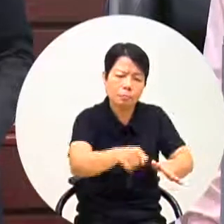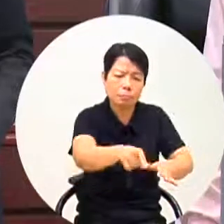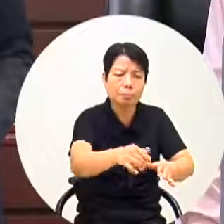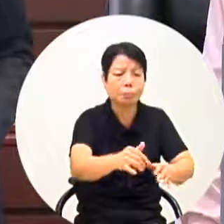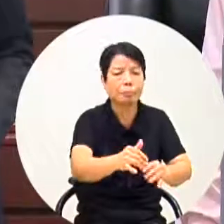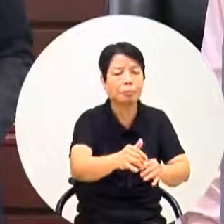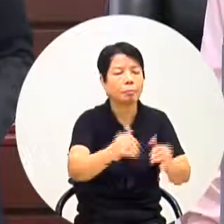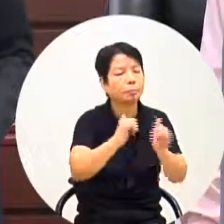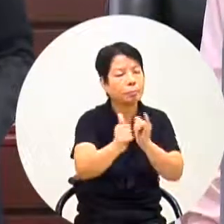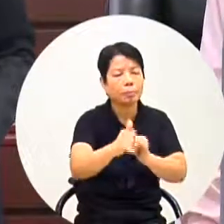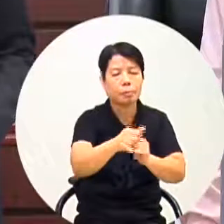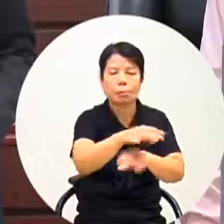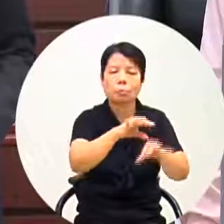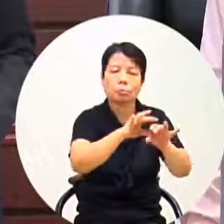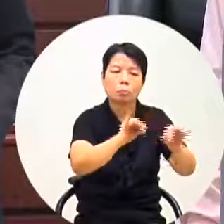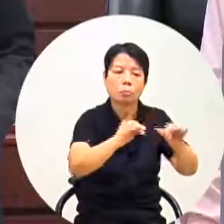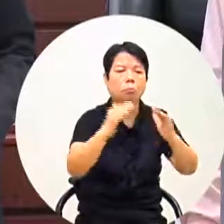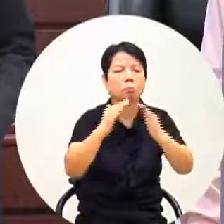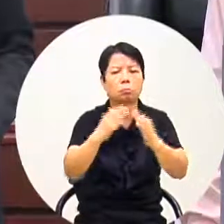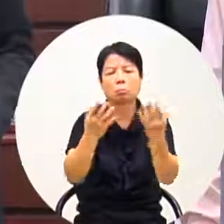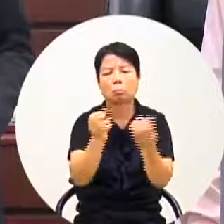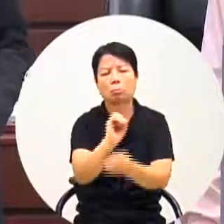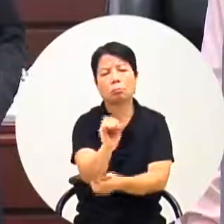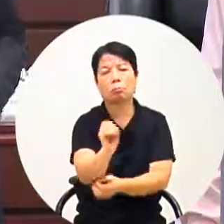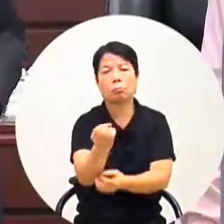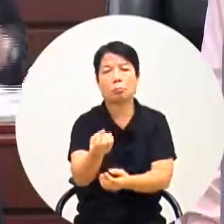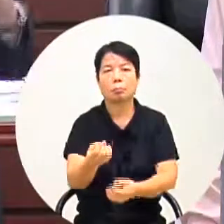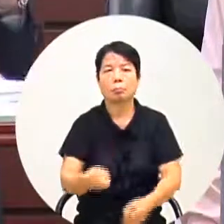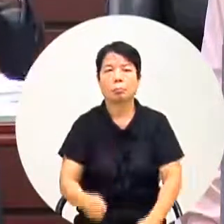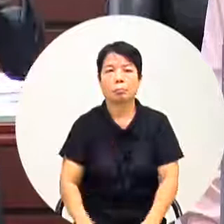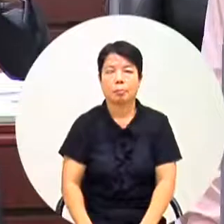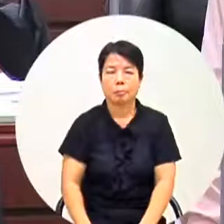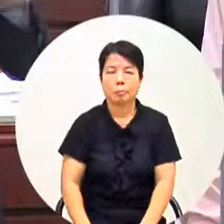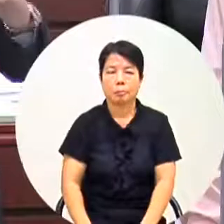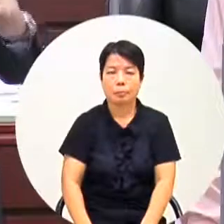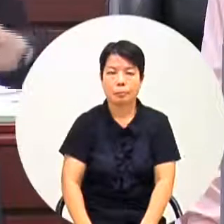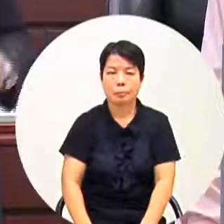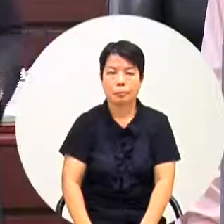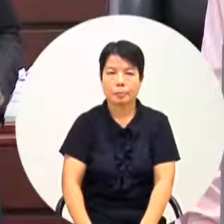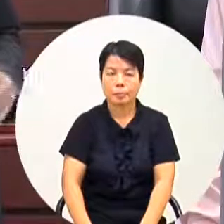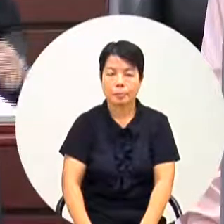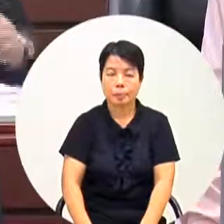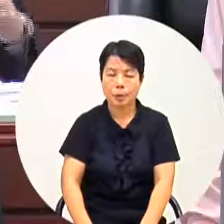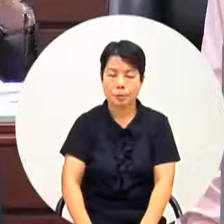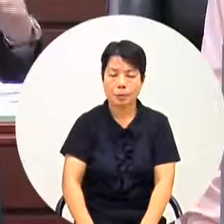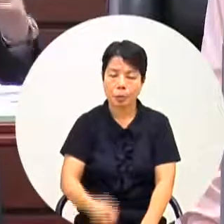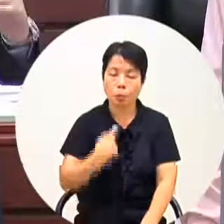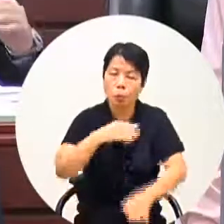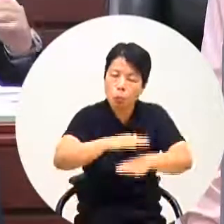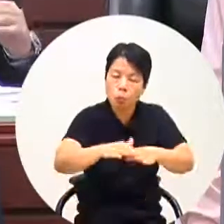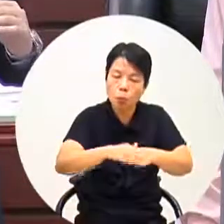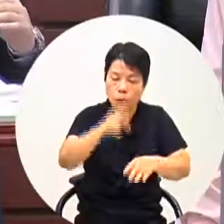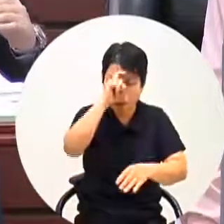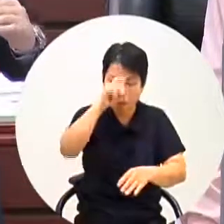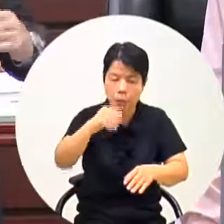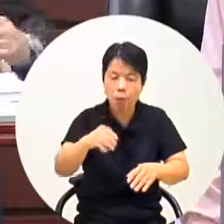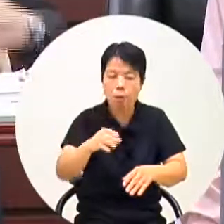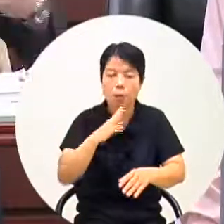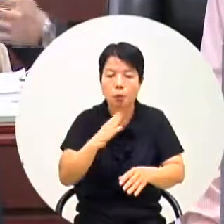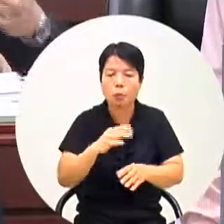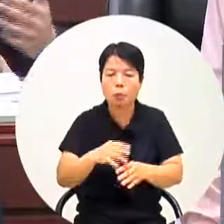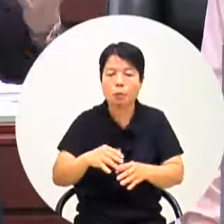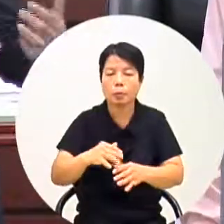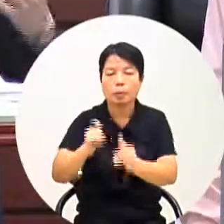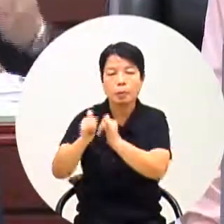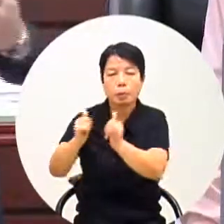地，我们要怎么去？ 这个到时候我们会希望说能够透过新建社会住宅，